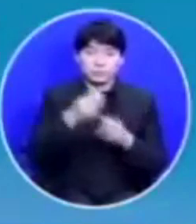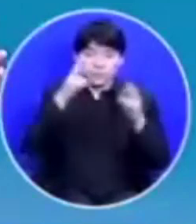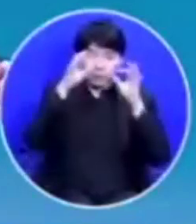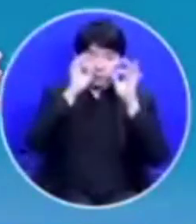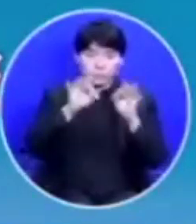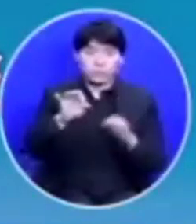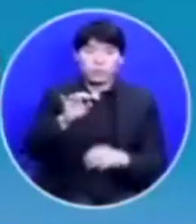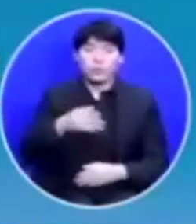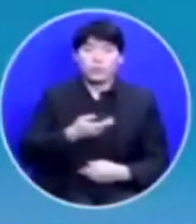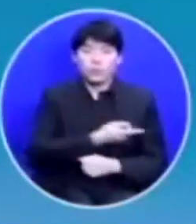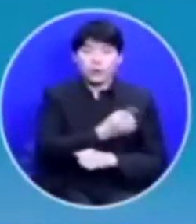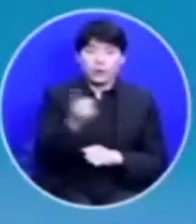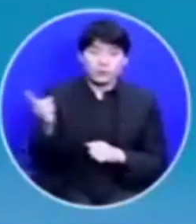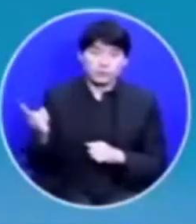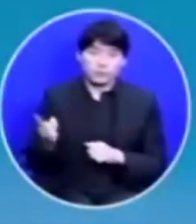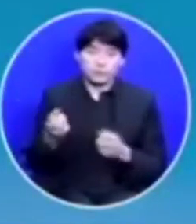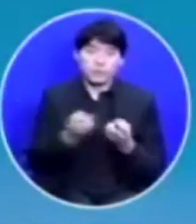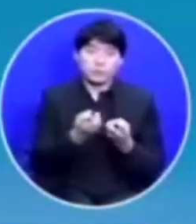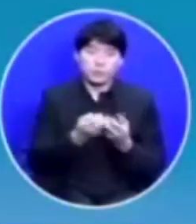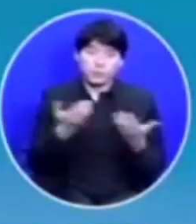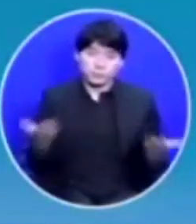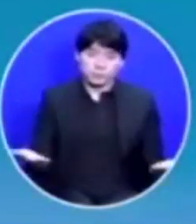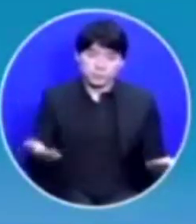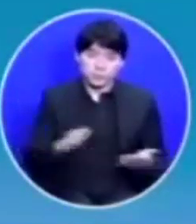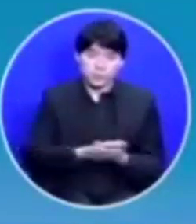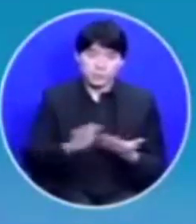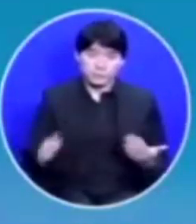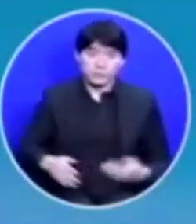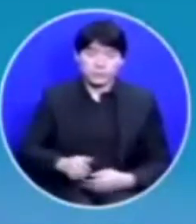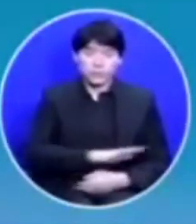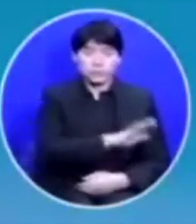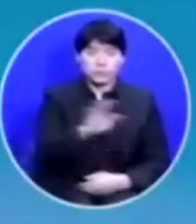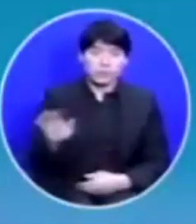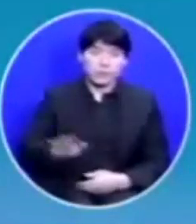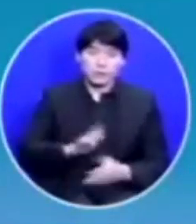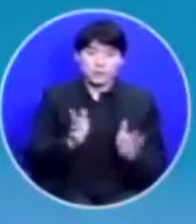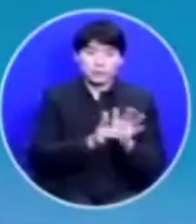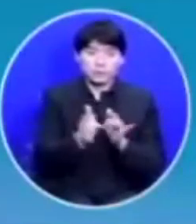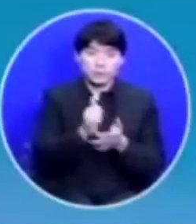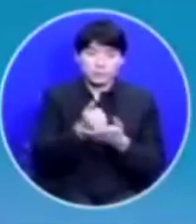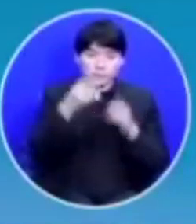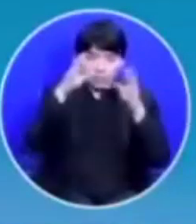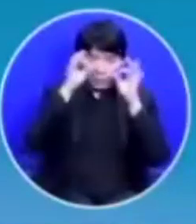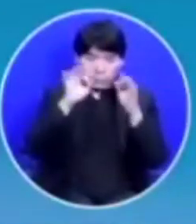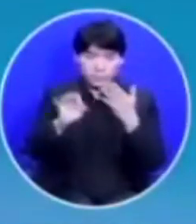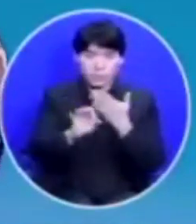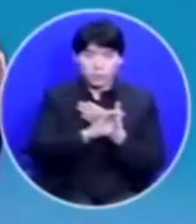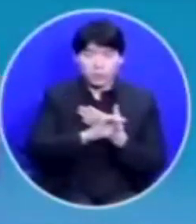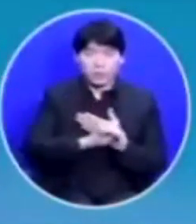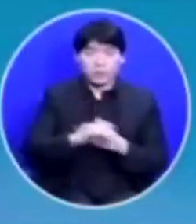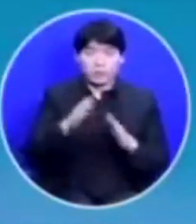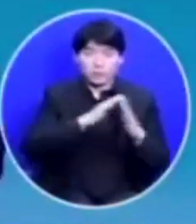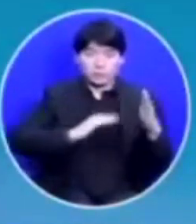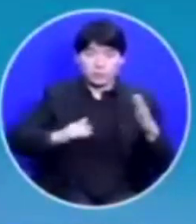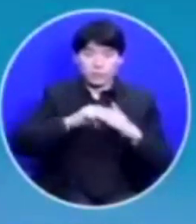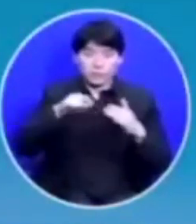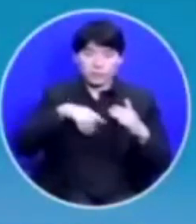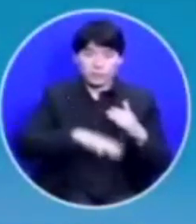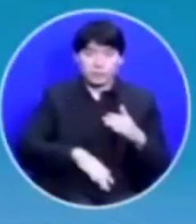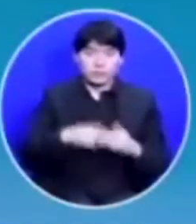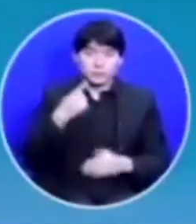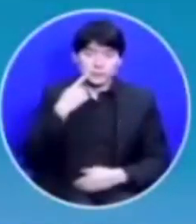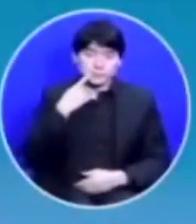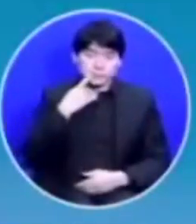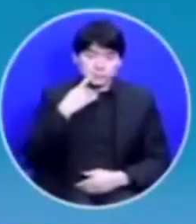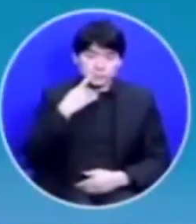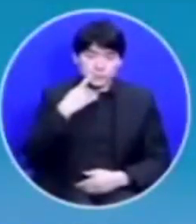할 수 있는 게 없어요 우리가 예수님을 바라보면 우리 가정에 흐르는 저주 같은 층 뿌리가 끊어집니다